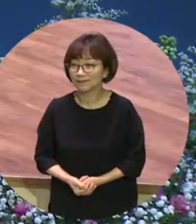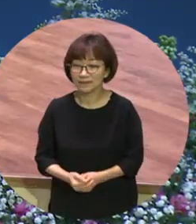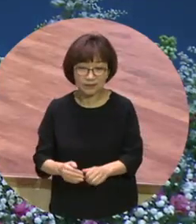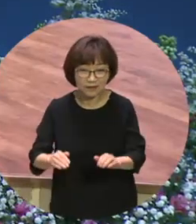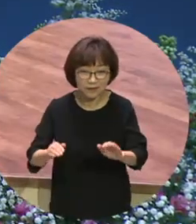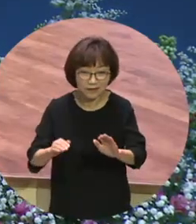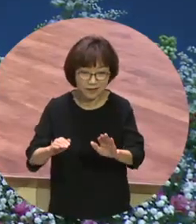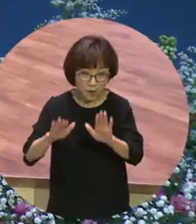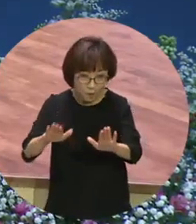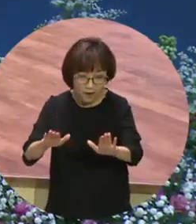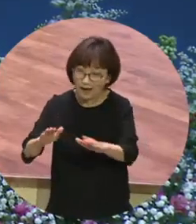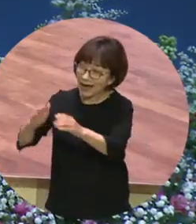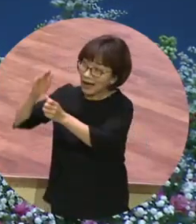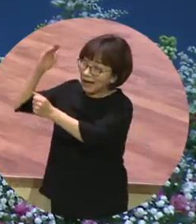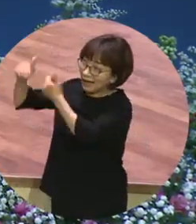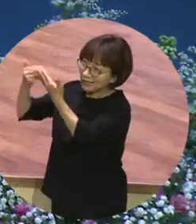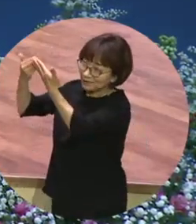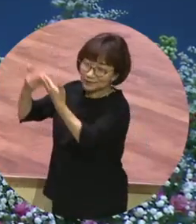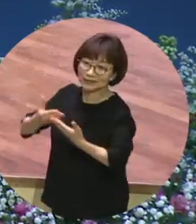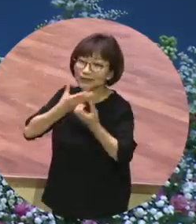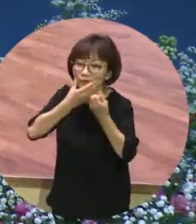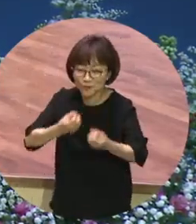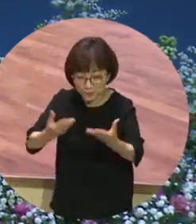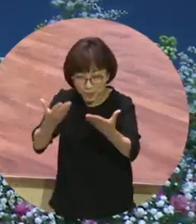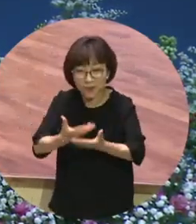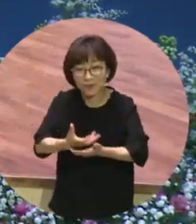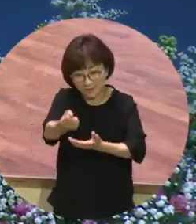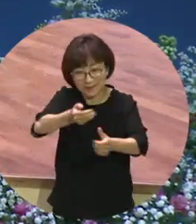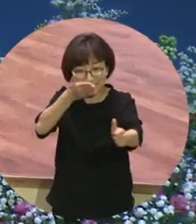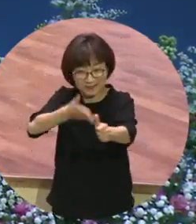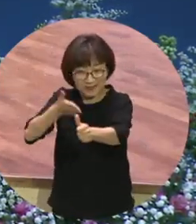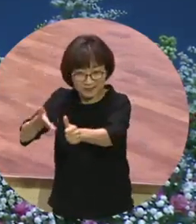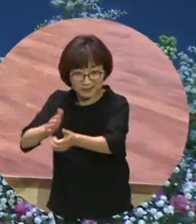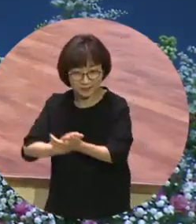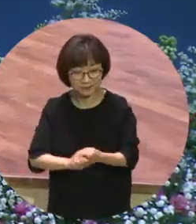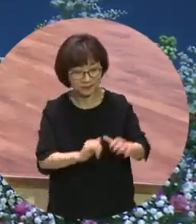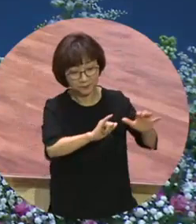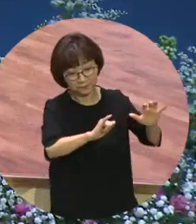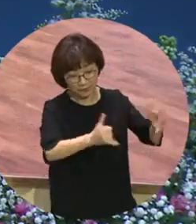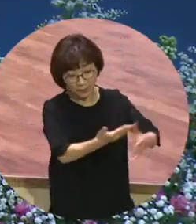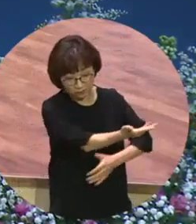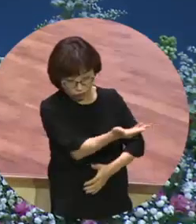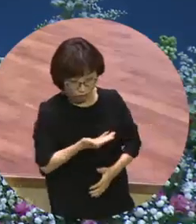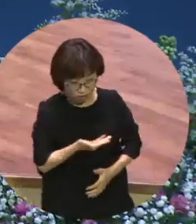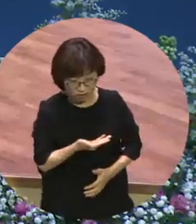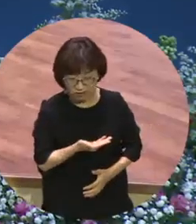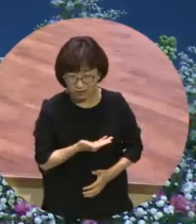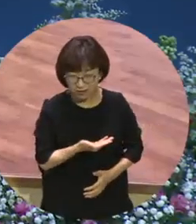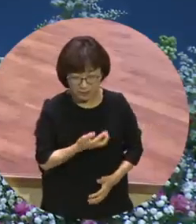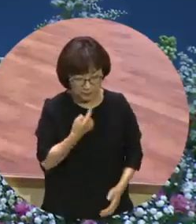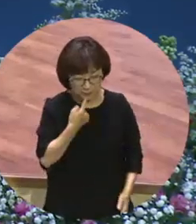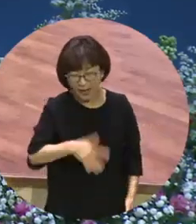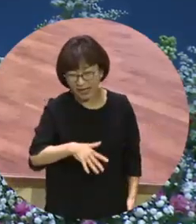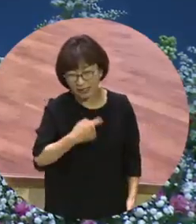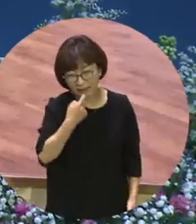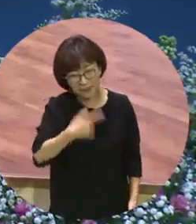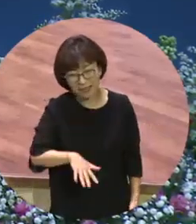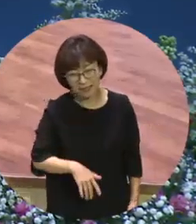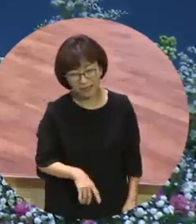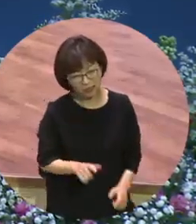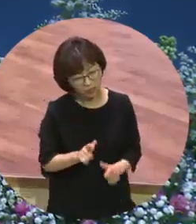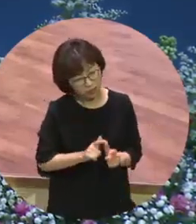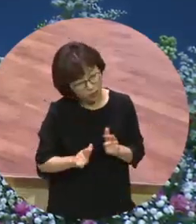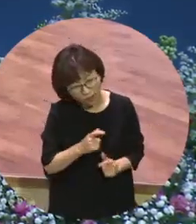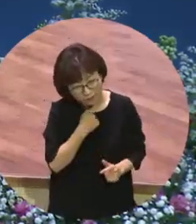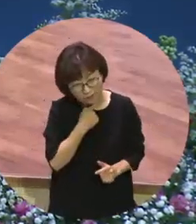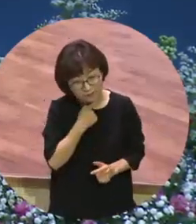복을 받으시기 바랍니다. 아멘. 세상 복은 만족감이 먹게 돼 있어요. 세상 복받을 세상 사람들 많아요. 저 강남